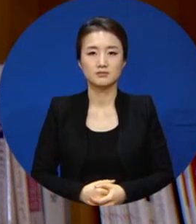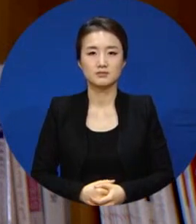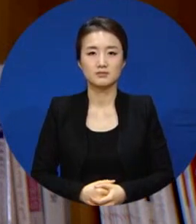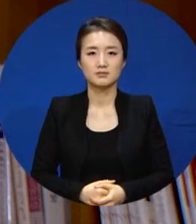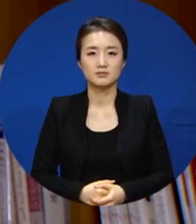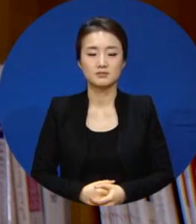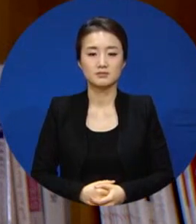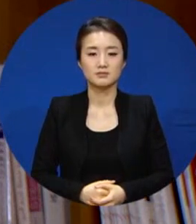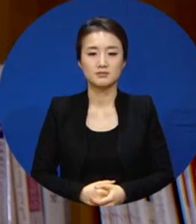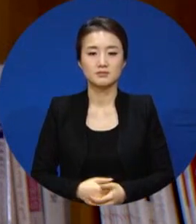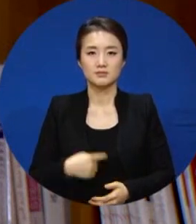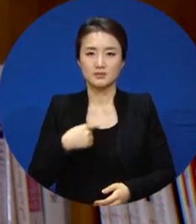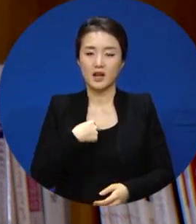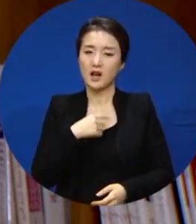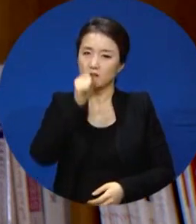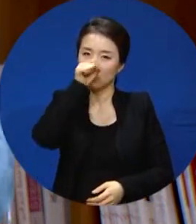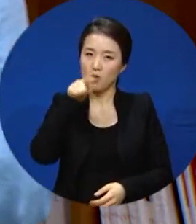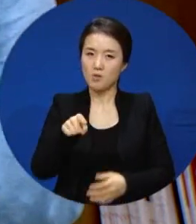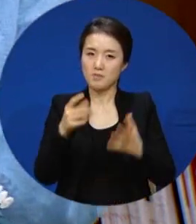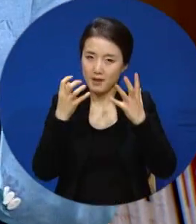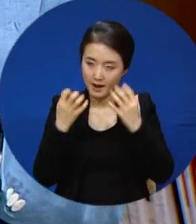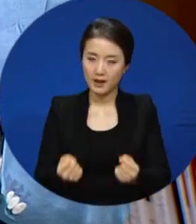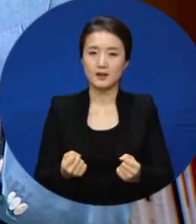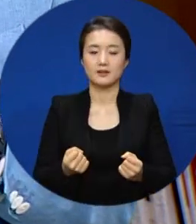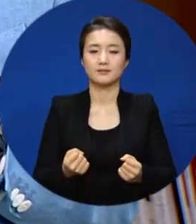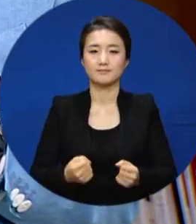나는 좋은 장점을 많이 갖고 있다